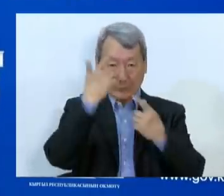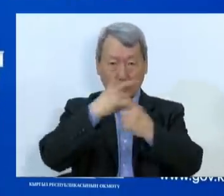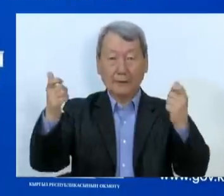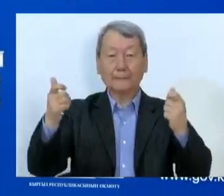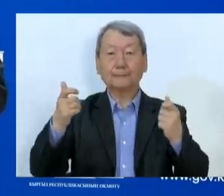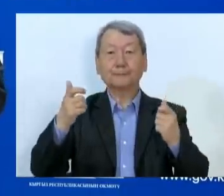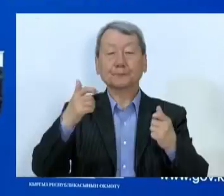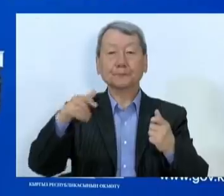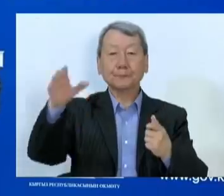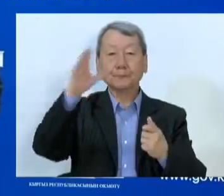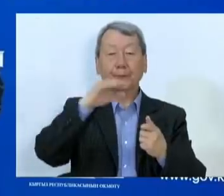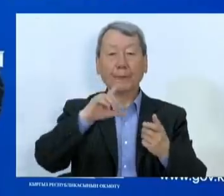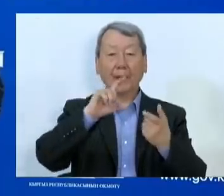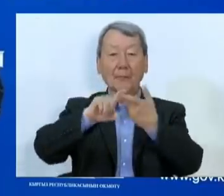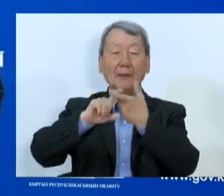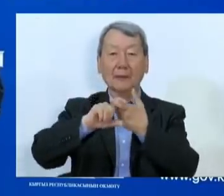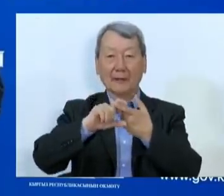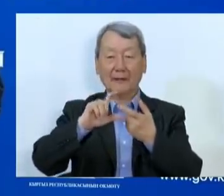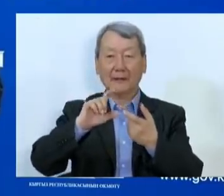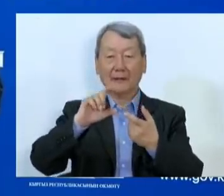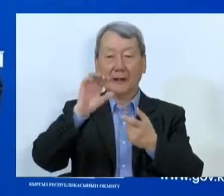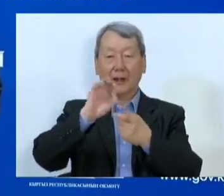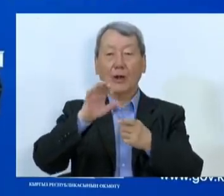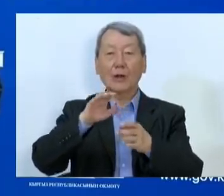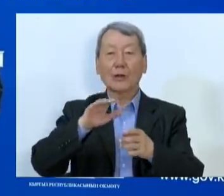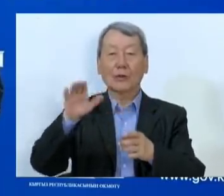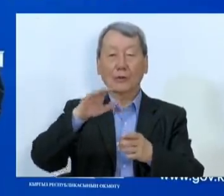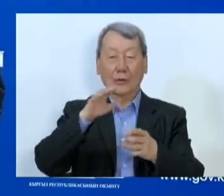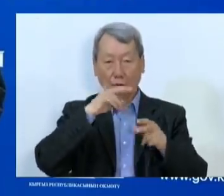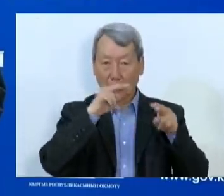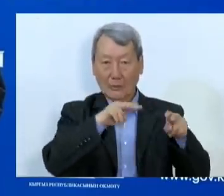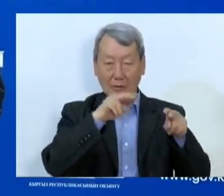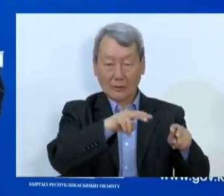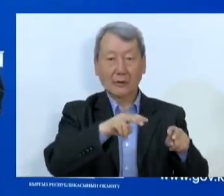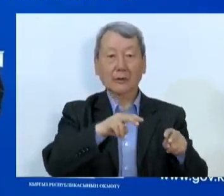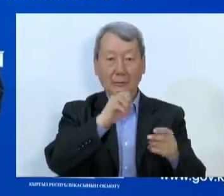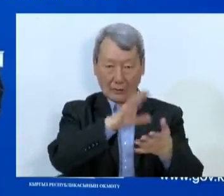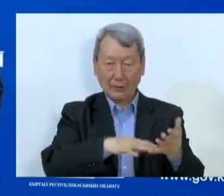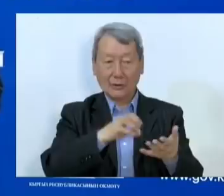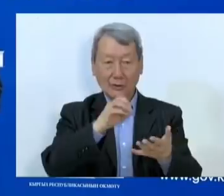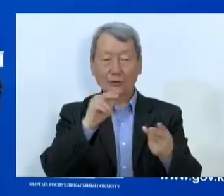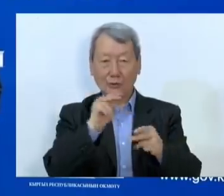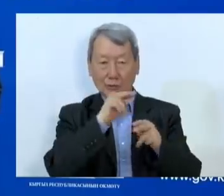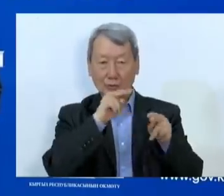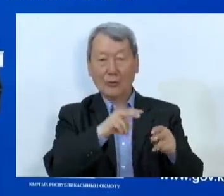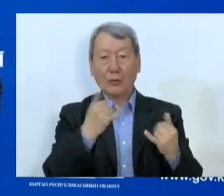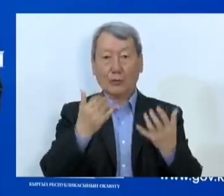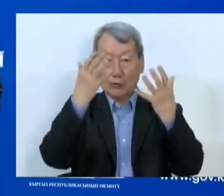Жалпы айта кетиш керек, ушул эпидемиялык абал толук көзөмөлдүн астында жүрүп